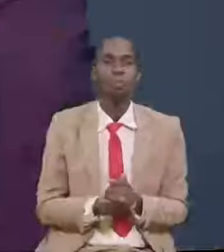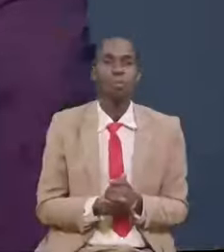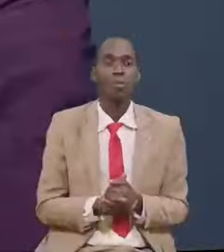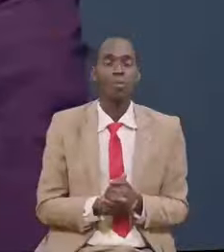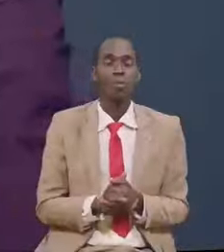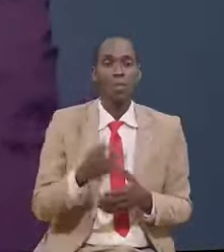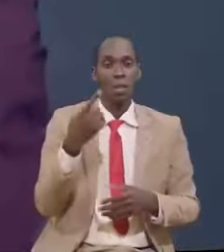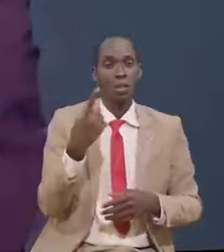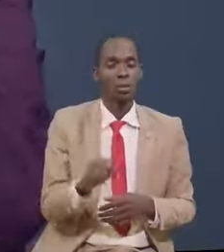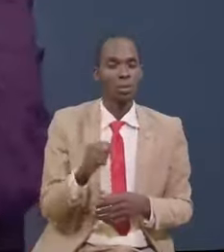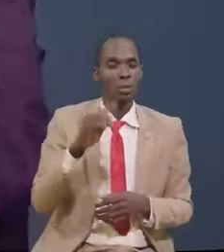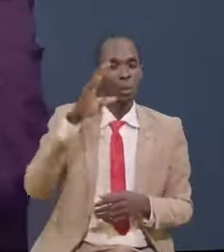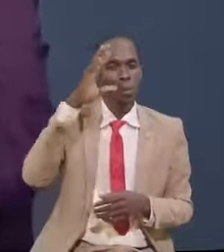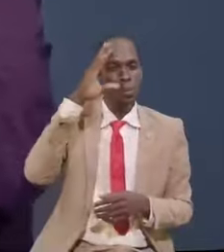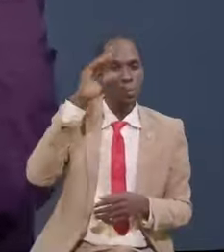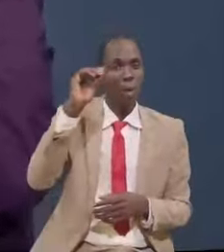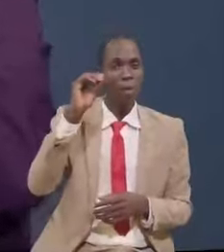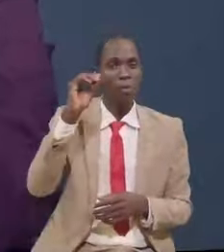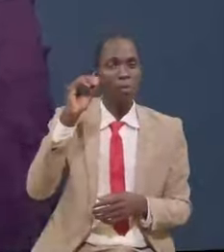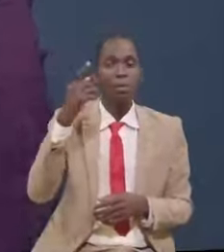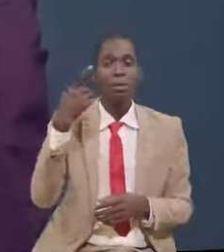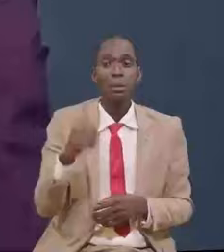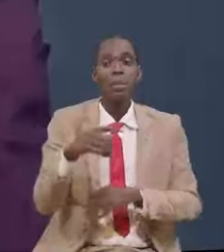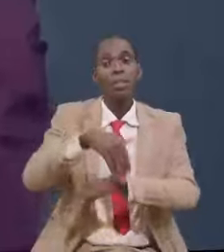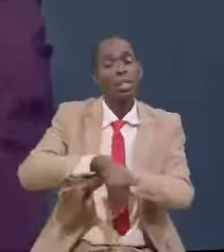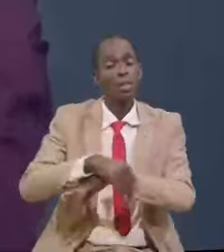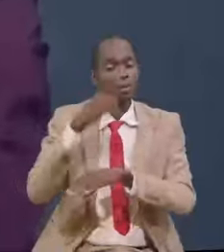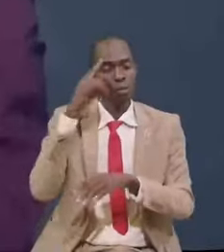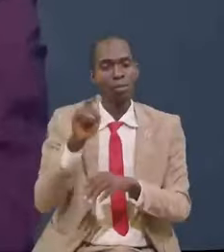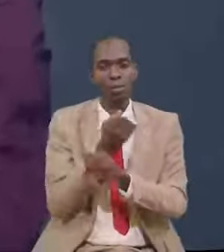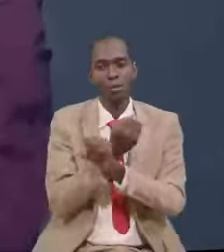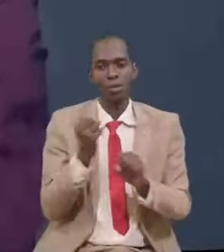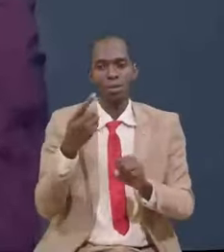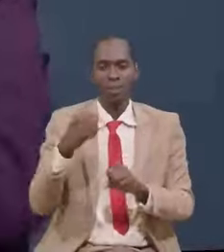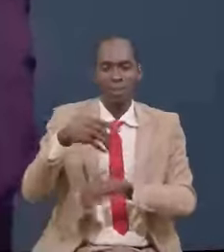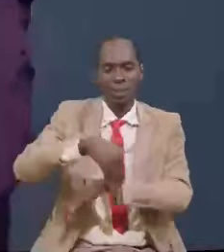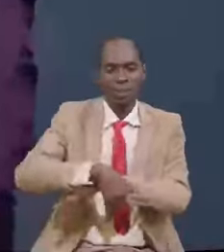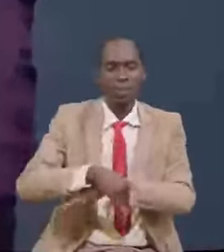La puissance pour sauver, puissance pour délivrer,